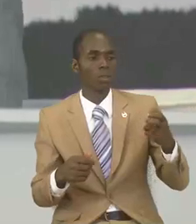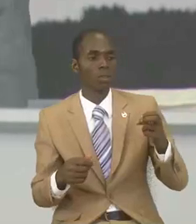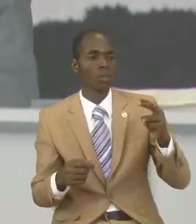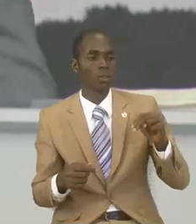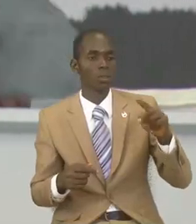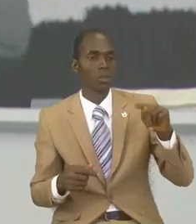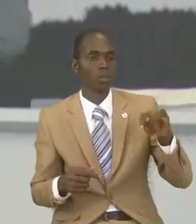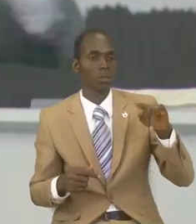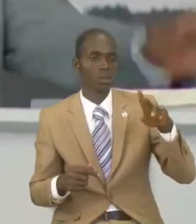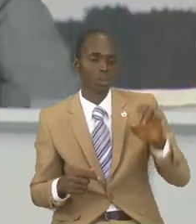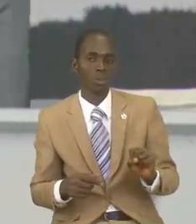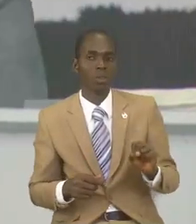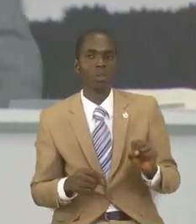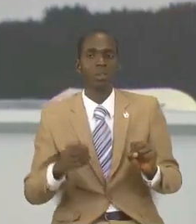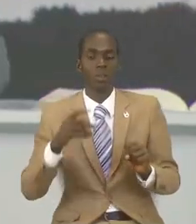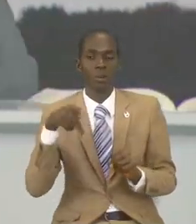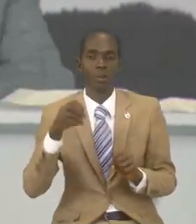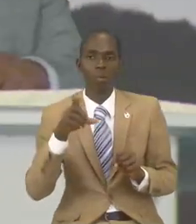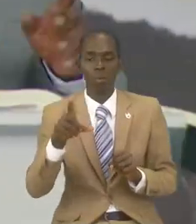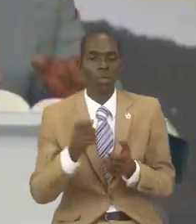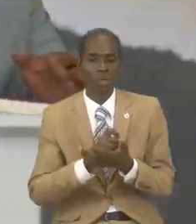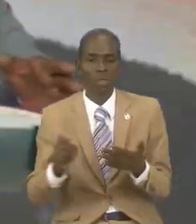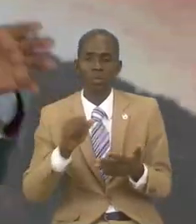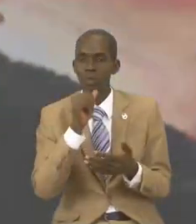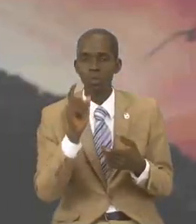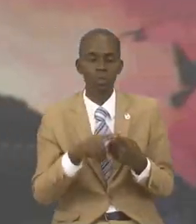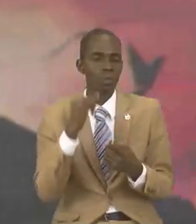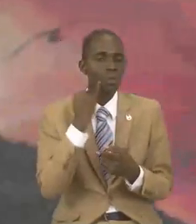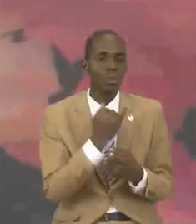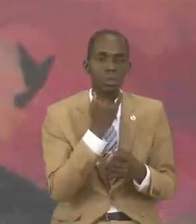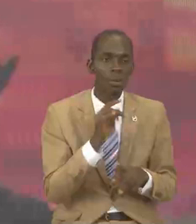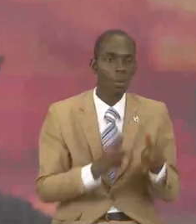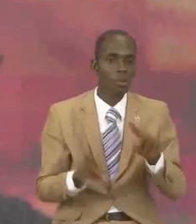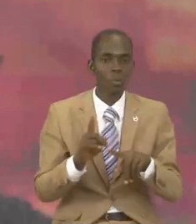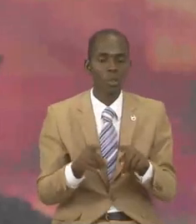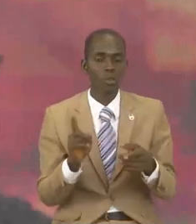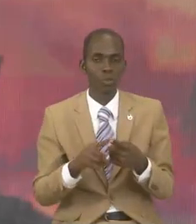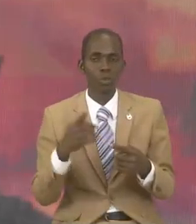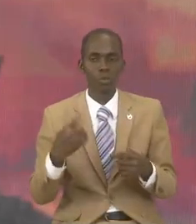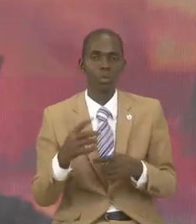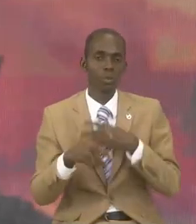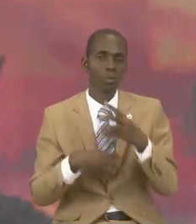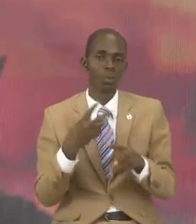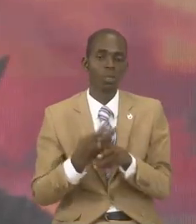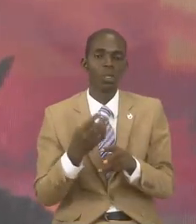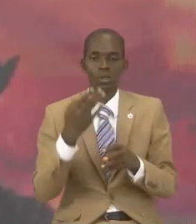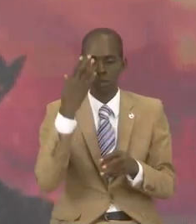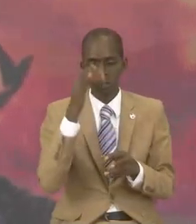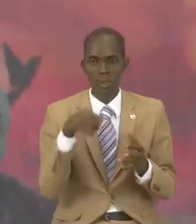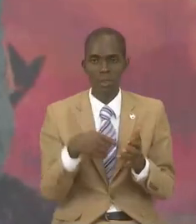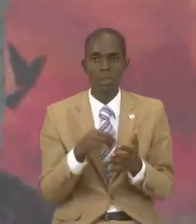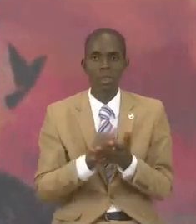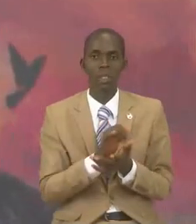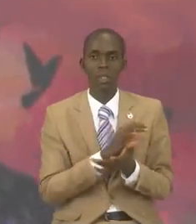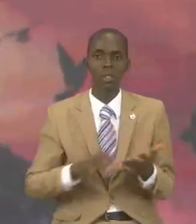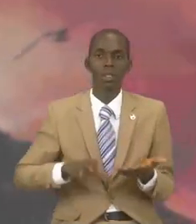Il écrivait aux Corinthiens, n'était pas israélite. Il est mort pour tout le monde. Christ est mort pour nos péchés selon